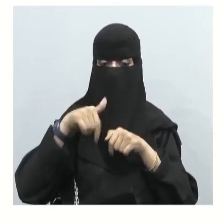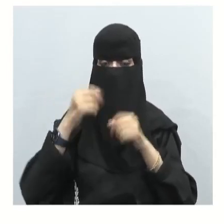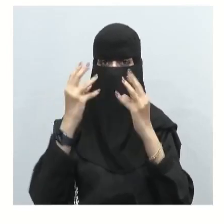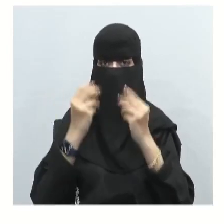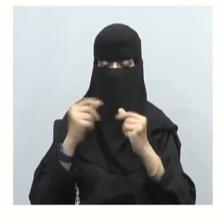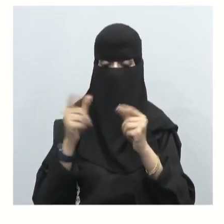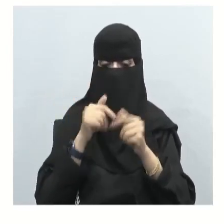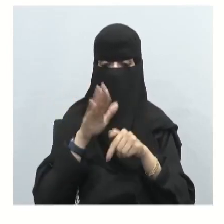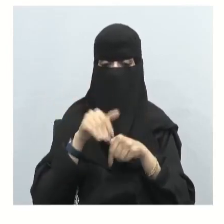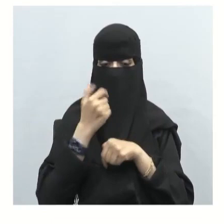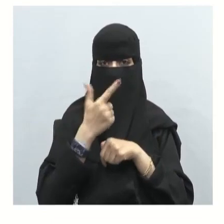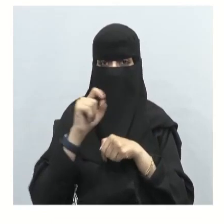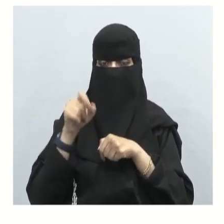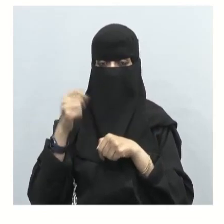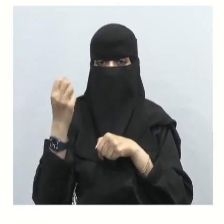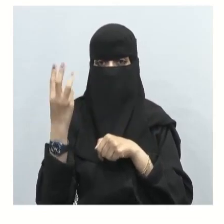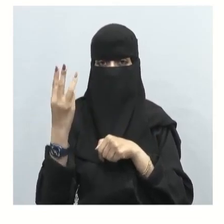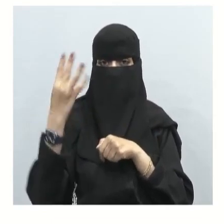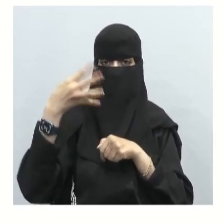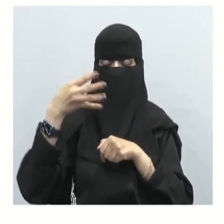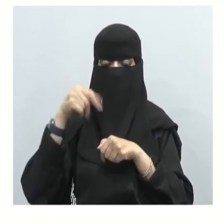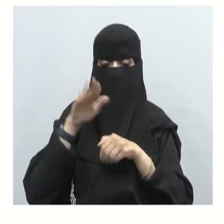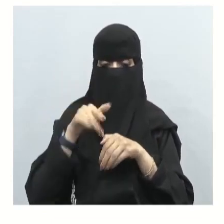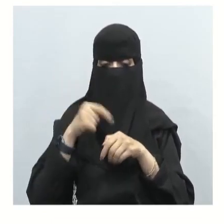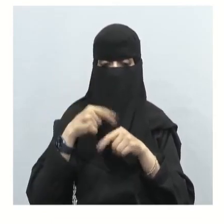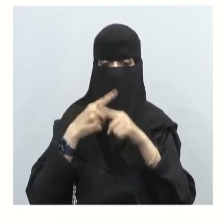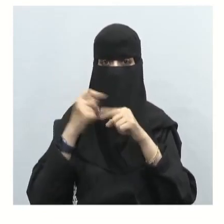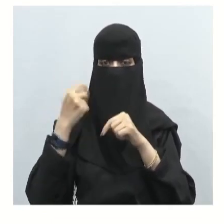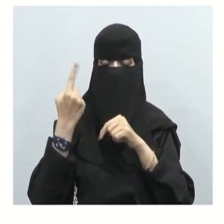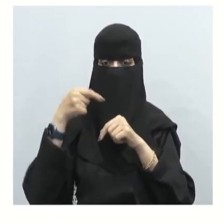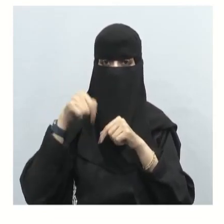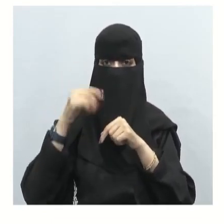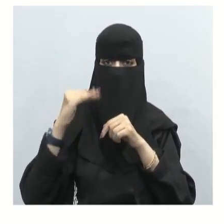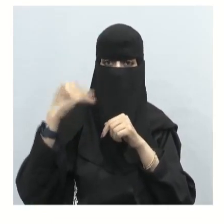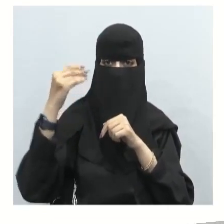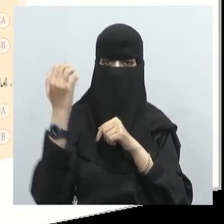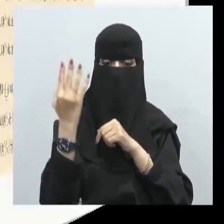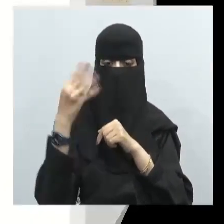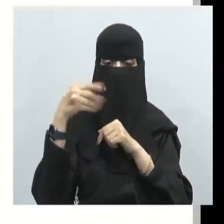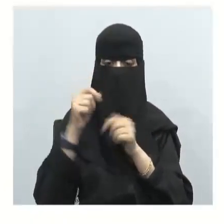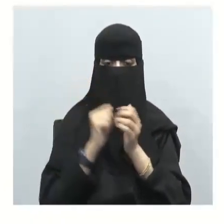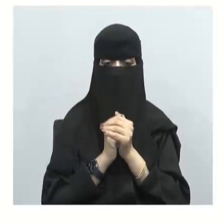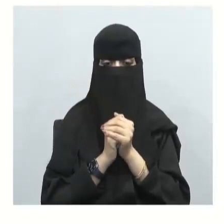قيمه التردد 7.43 في عشره اس 14 هيرت